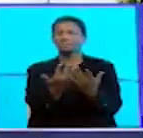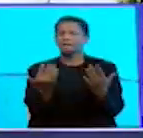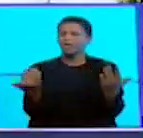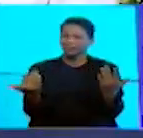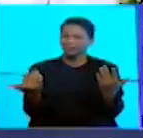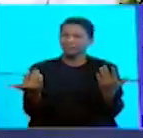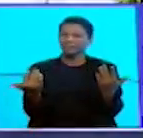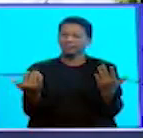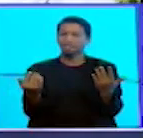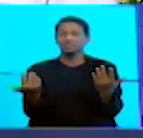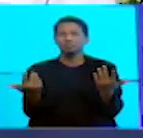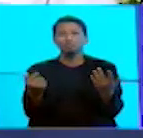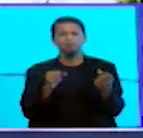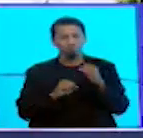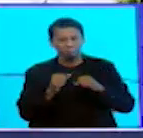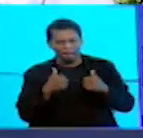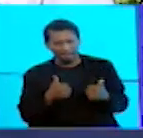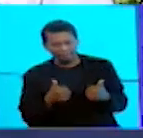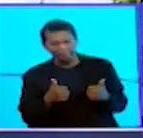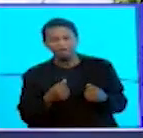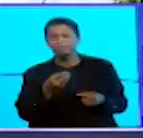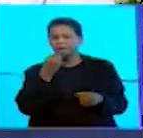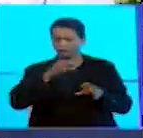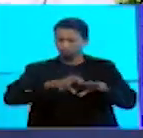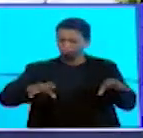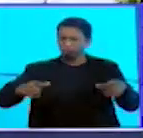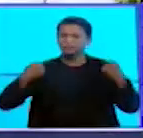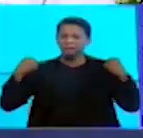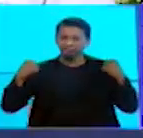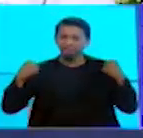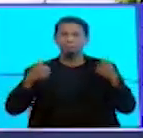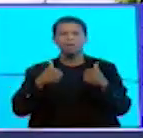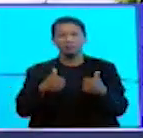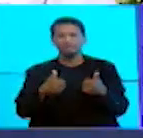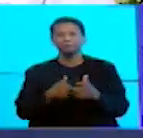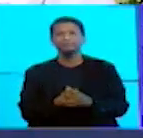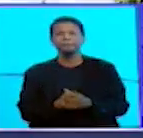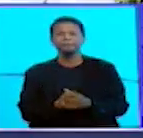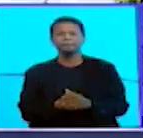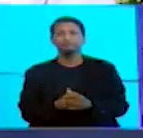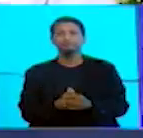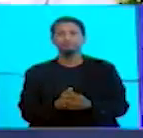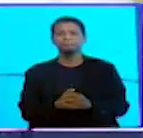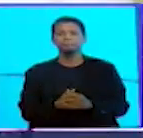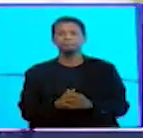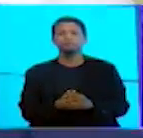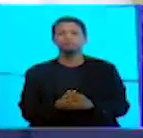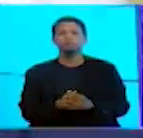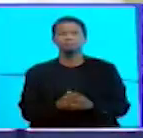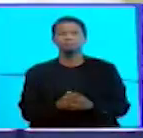makan dari makanan yang baik dan juga menghasilkan yang baik-baik, dan juga ya di antara nikmat yang begitu besar